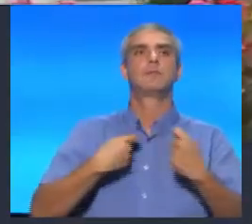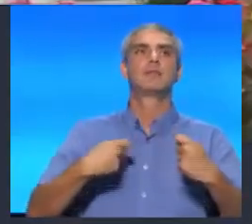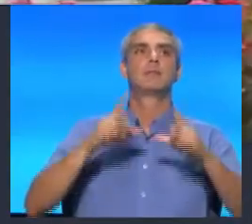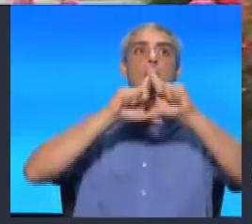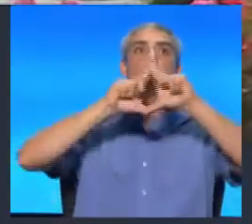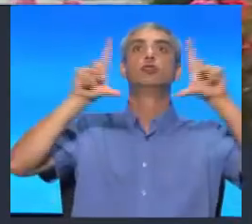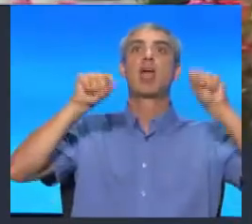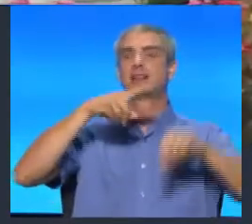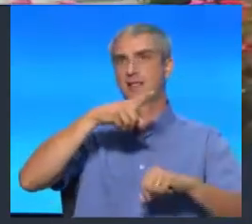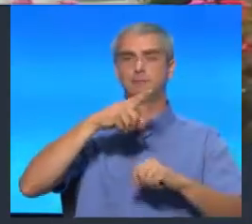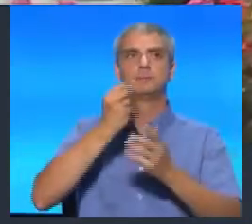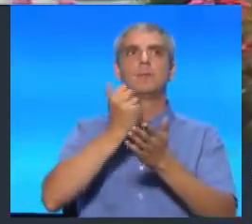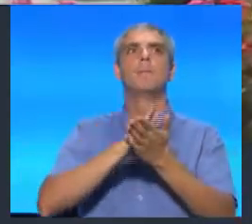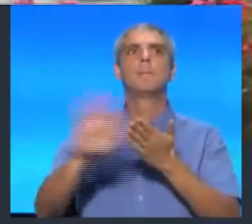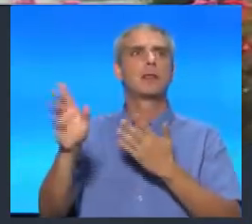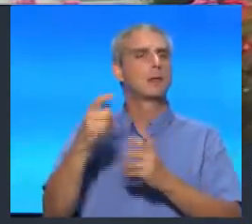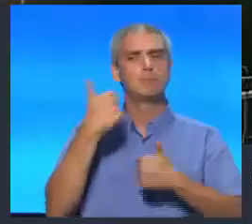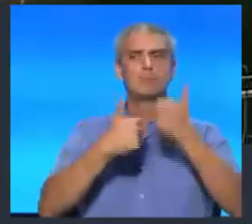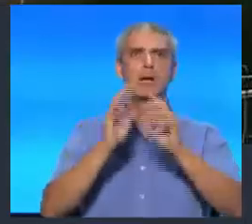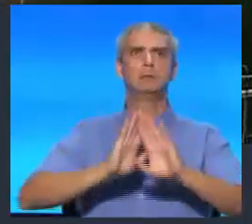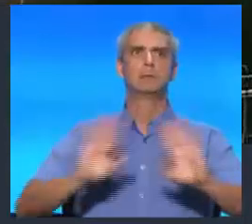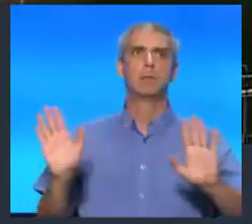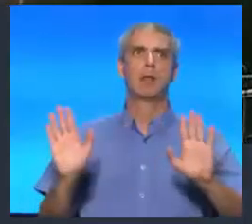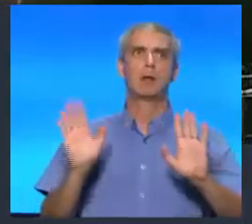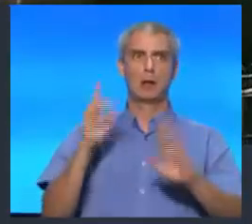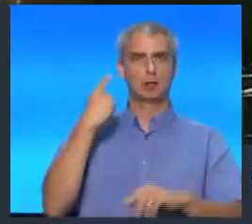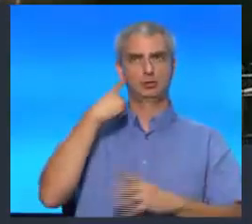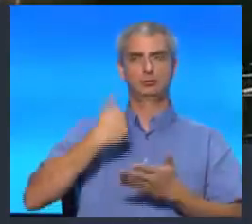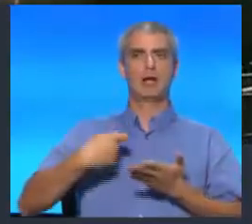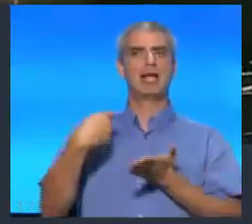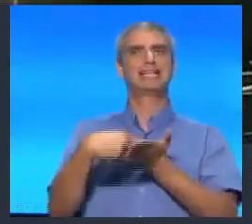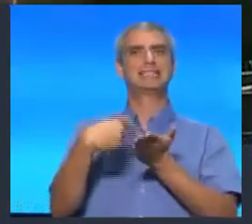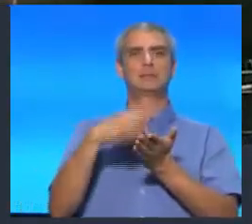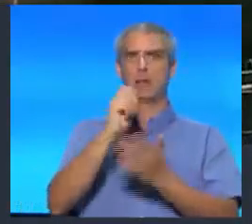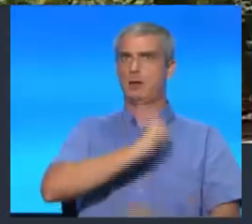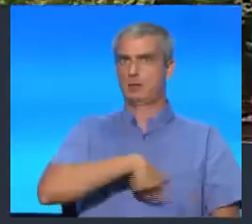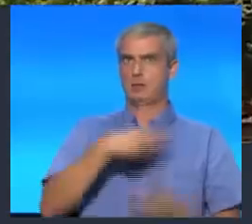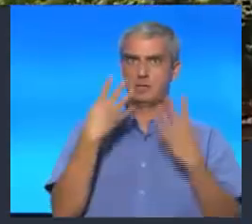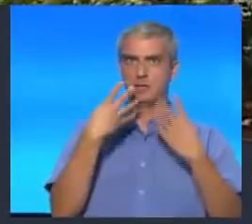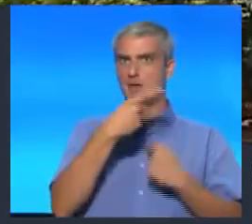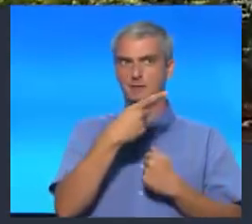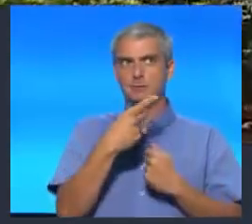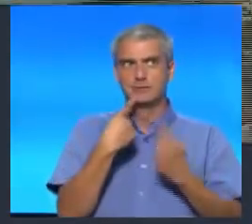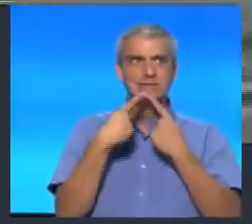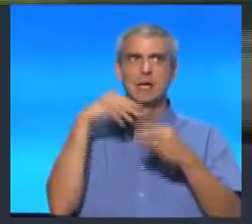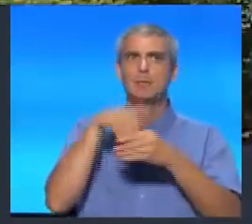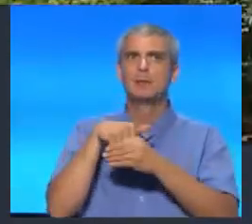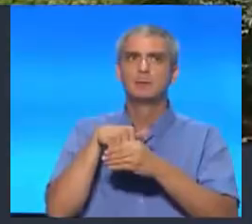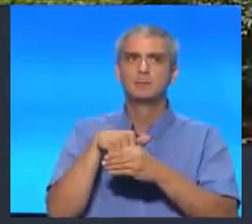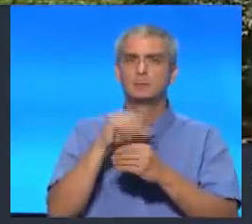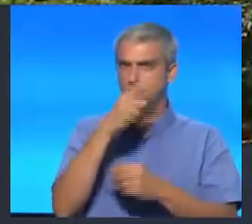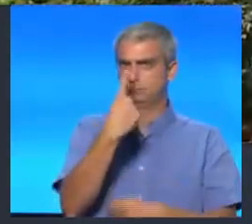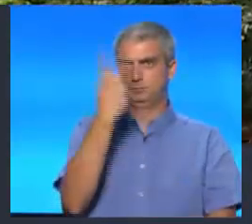חוצות בחינם ובלי מכרז. כך נשמע גזבר המועצה כשנשאל על כך בשיחה פנימית. גם הוא